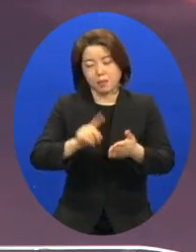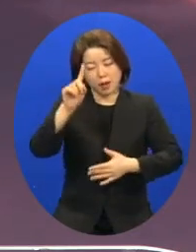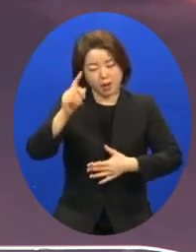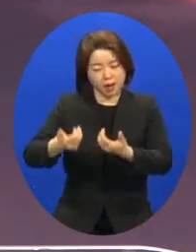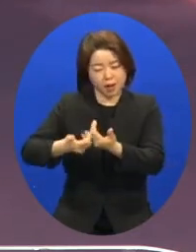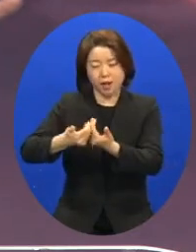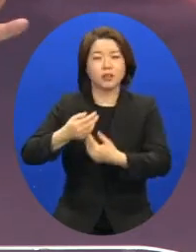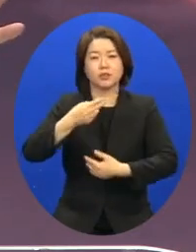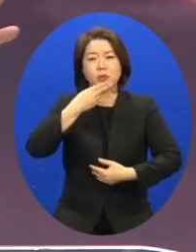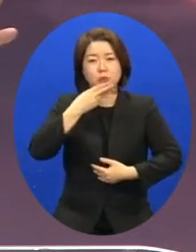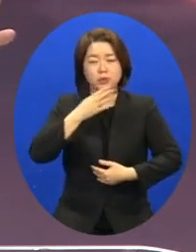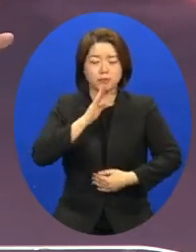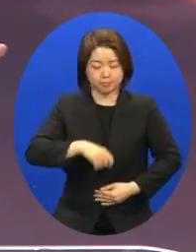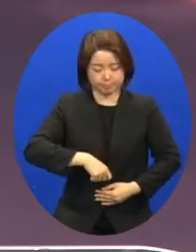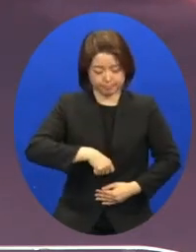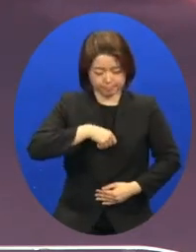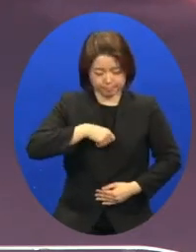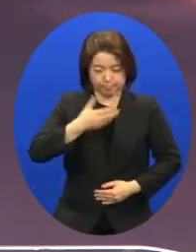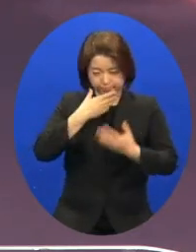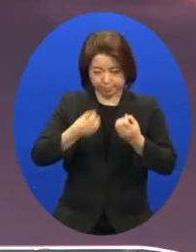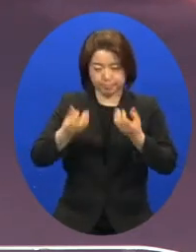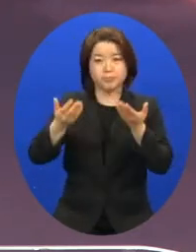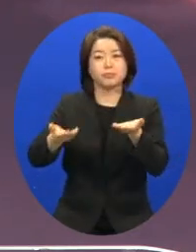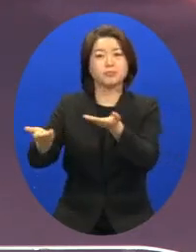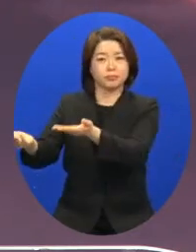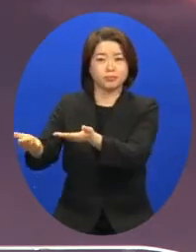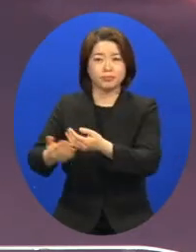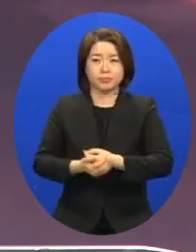없더래요. 진심으로 축하해 드릴 수 있겠더래요.